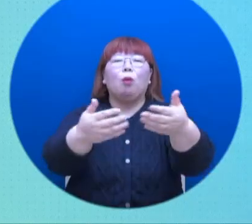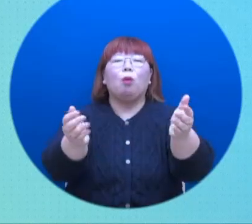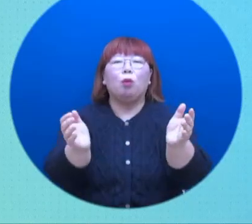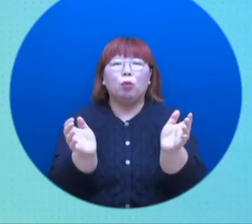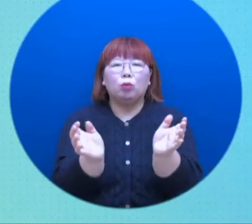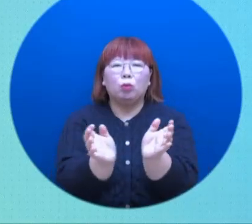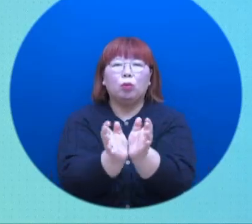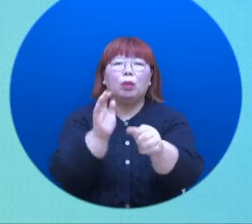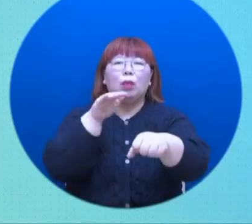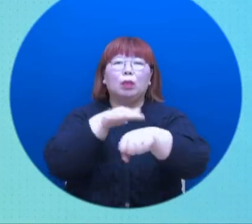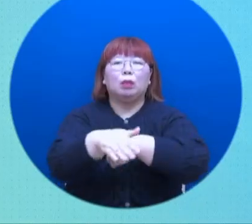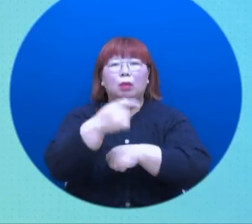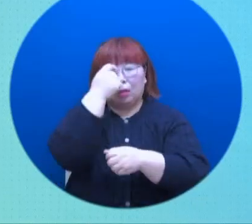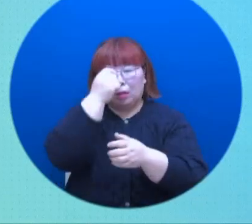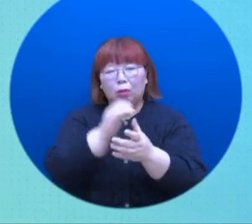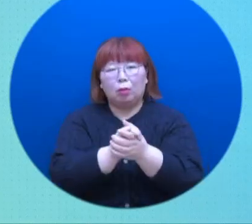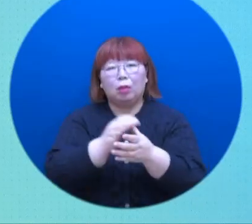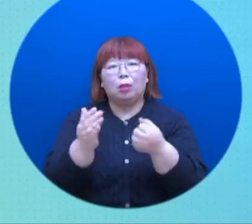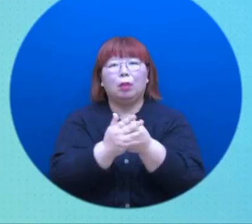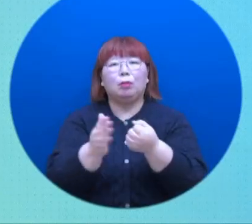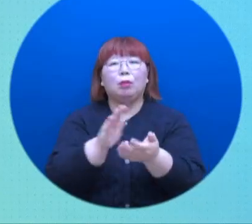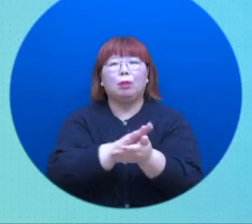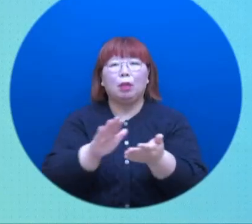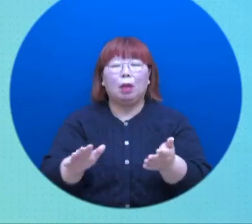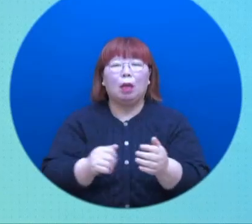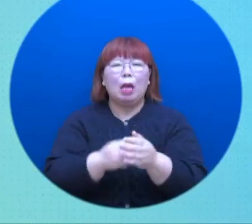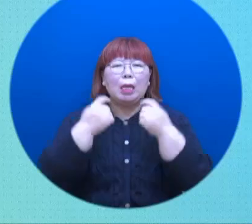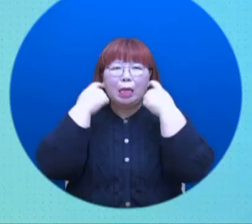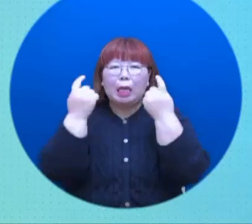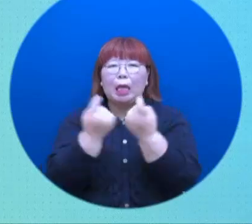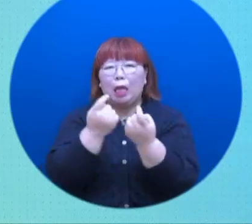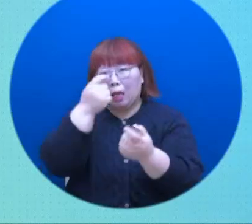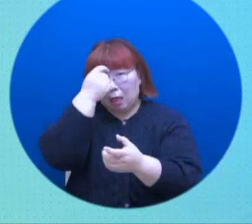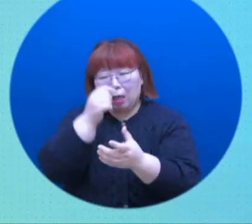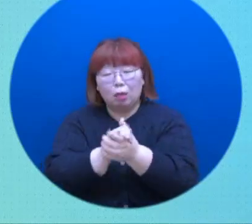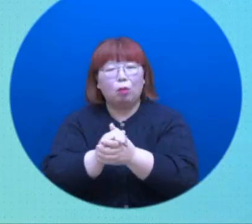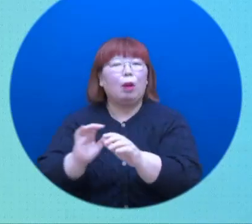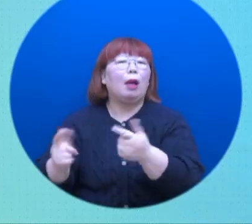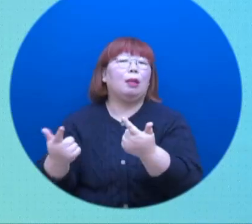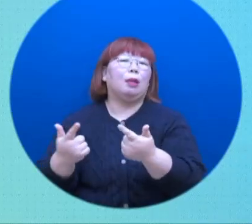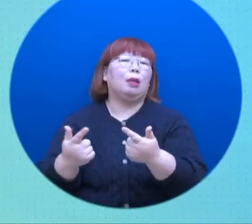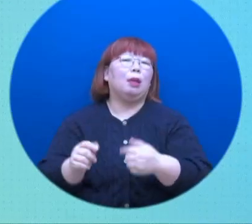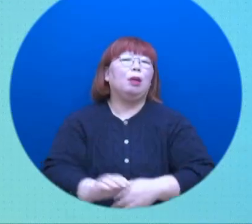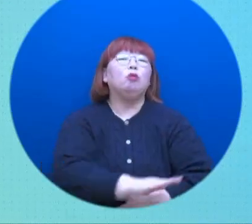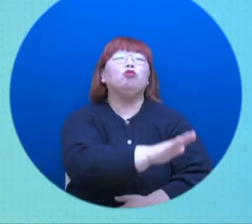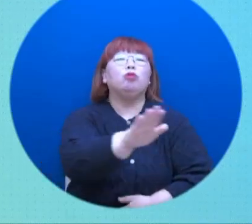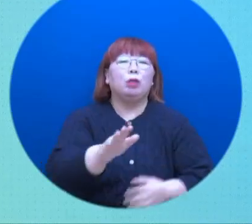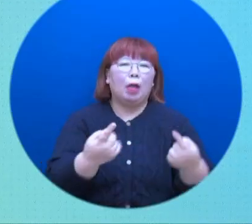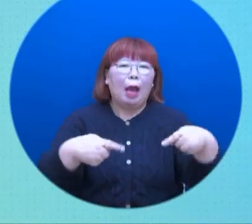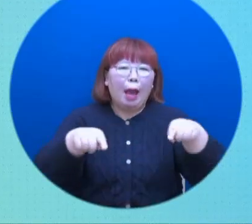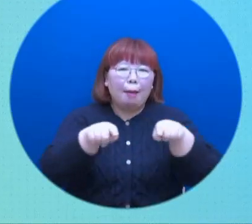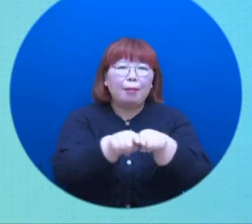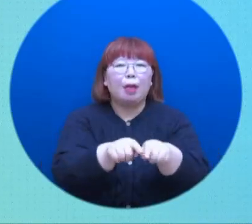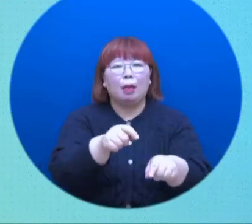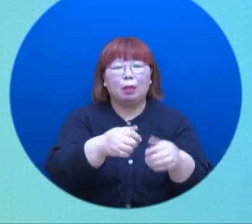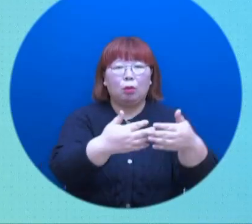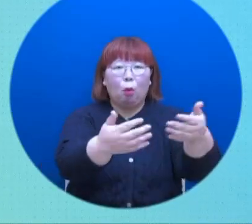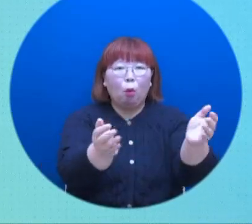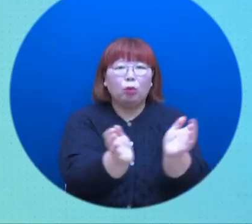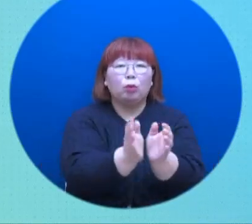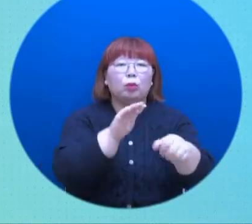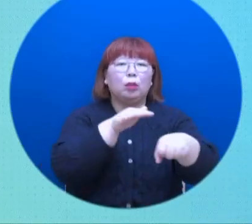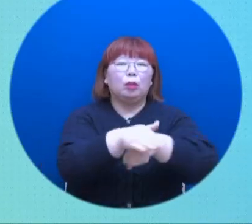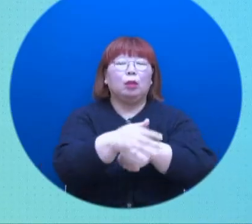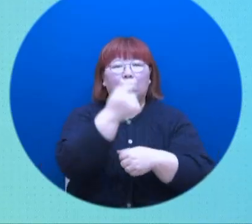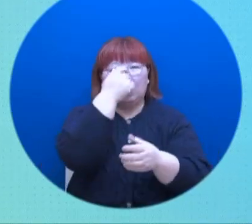공동체적 기도이기 때문입니다. 이 기도는 개인 기도가 아니에요. 우리가 함께하는 공동체적 기도라는 겁니다.